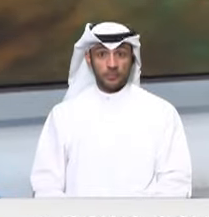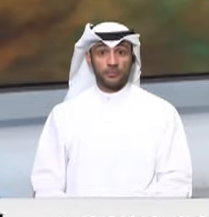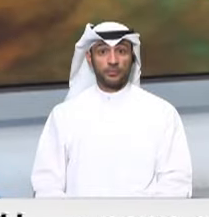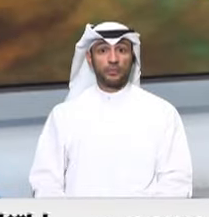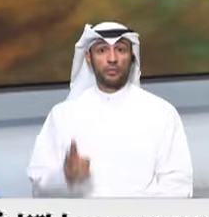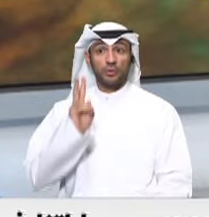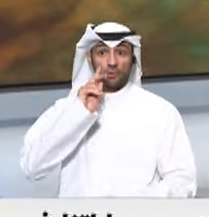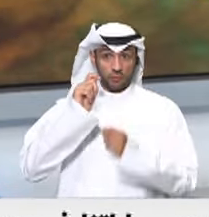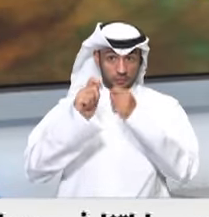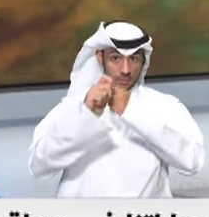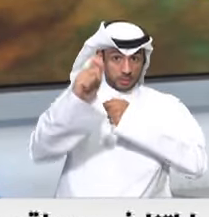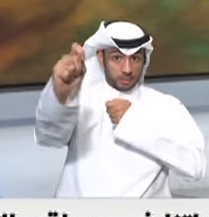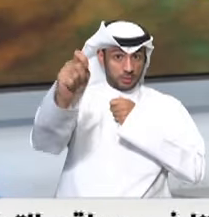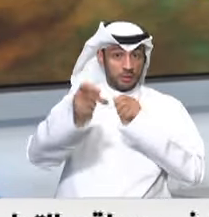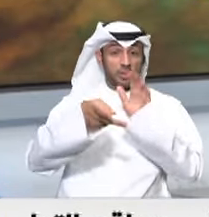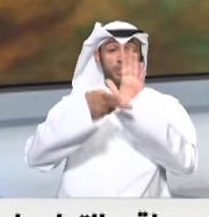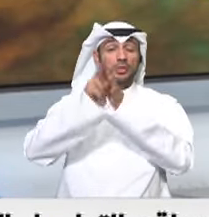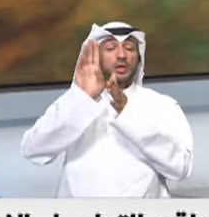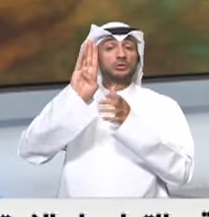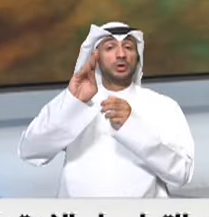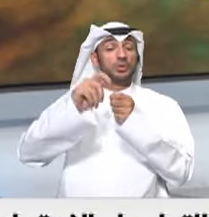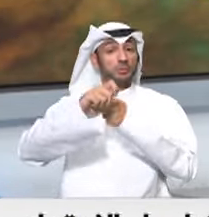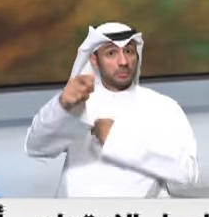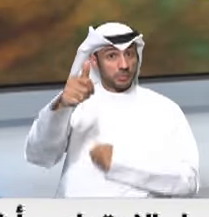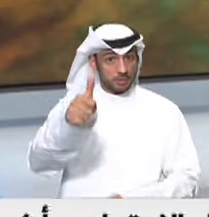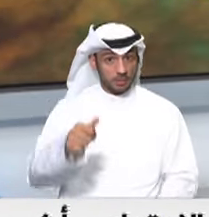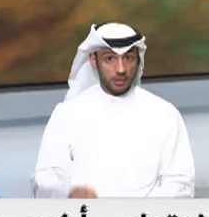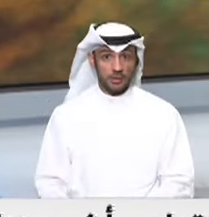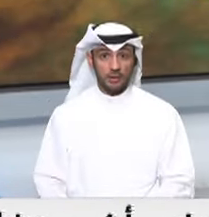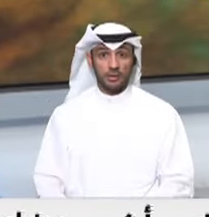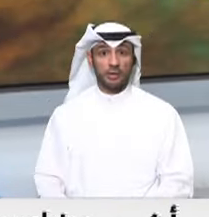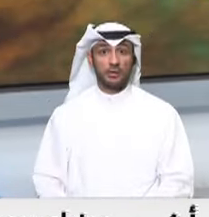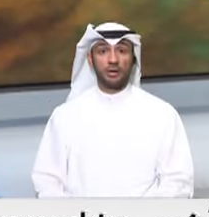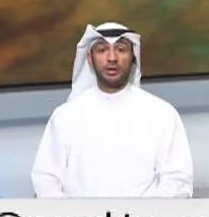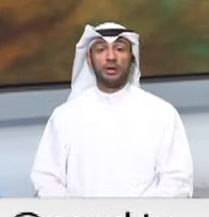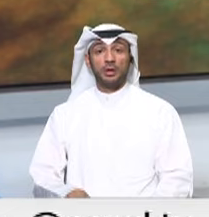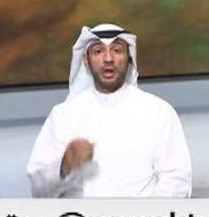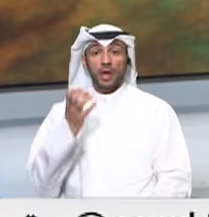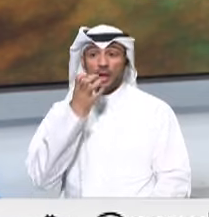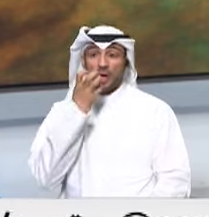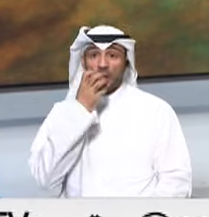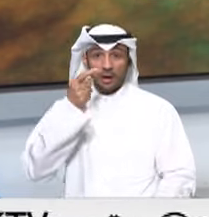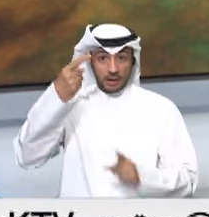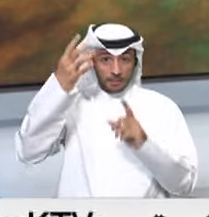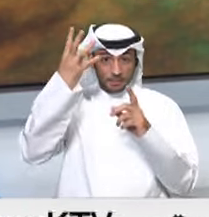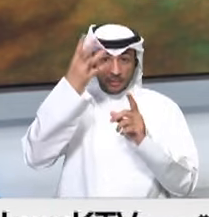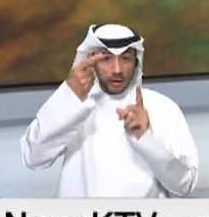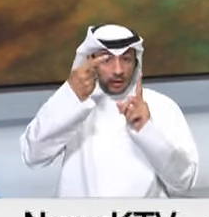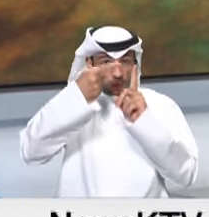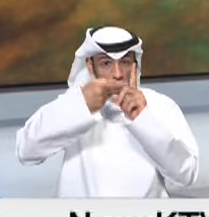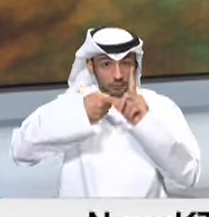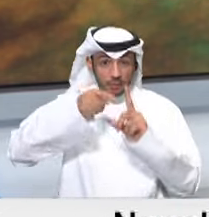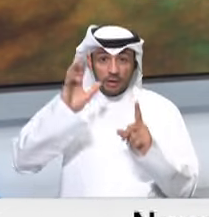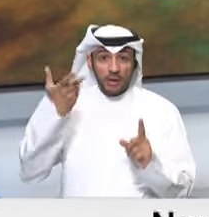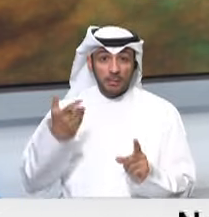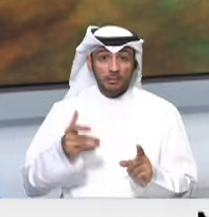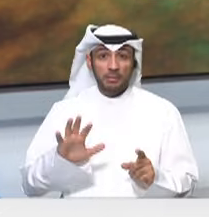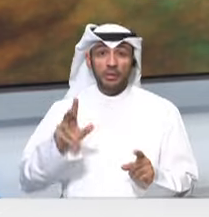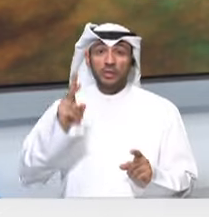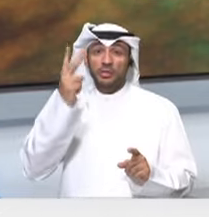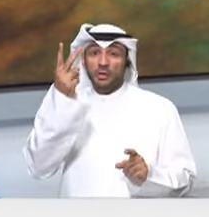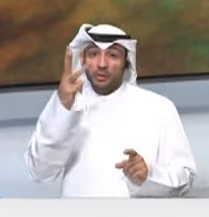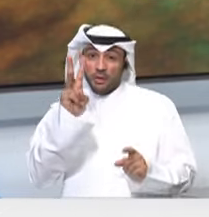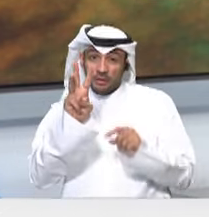ممتازه اكثر من 12 م ساعات الصباح الاولى درجات الحراره الصغرى تسجل في هذا الوقت تتراوح ما بين ال